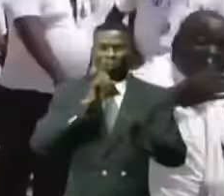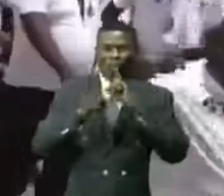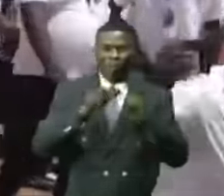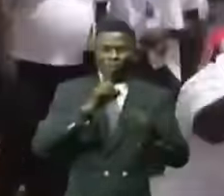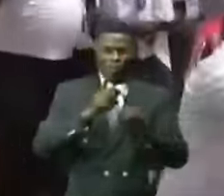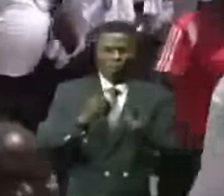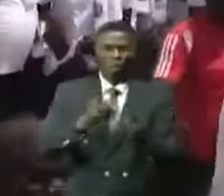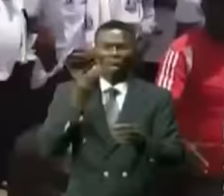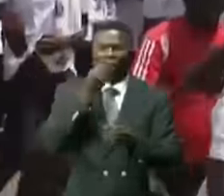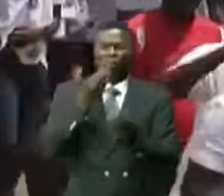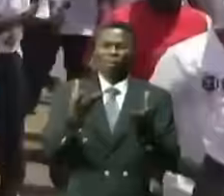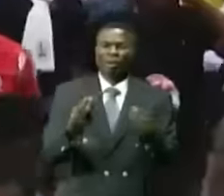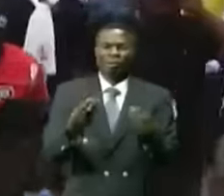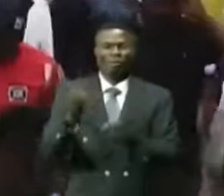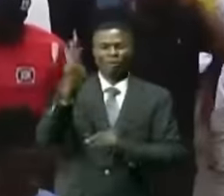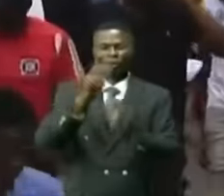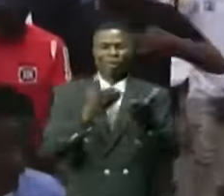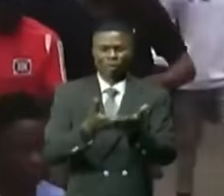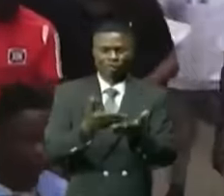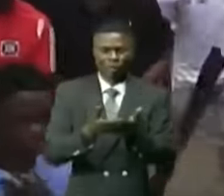des mots simples à cette population.